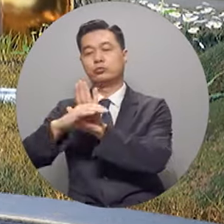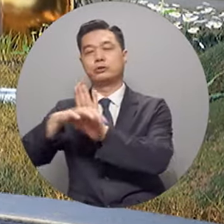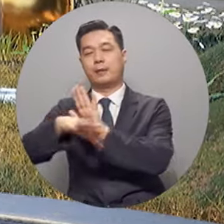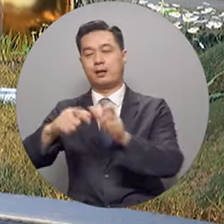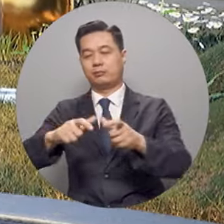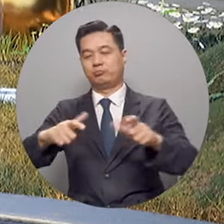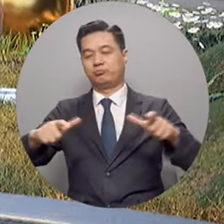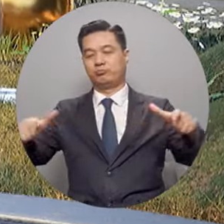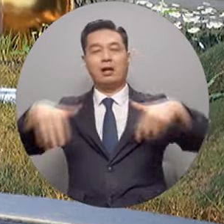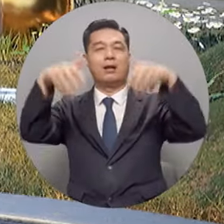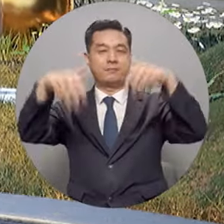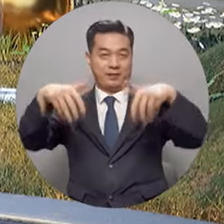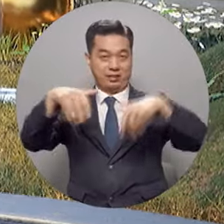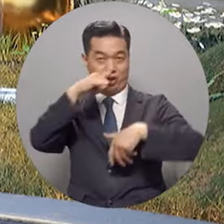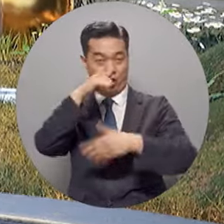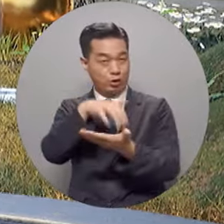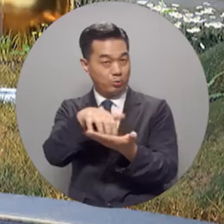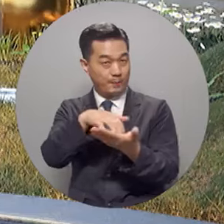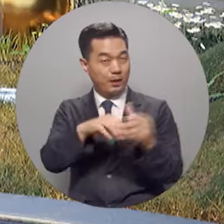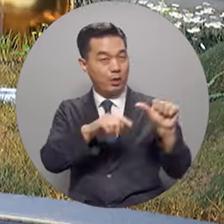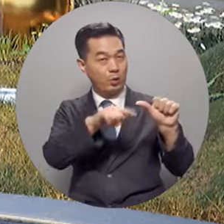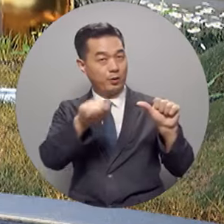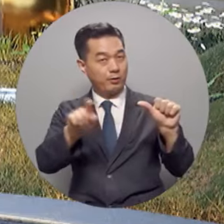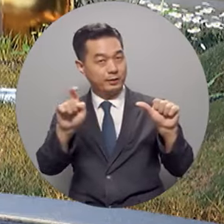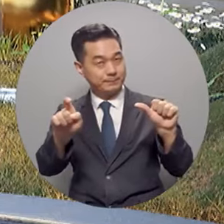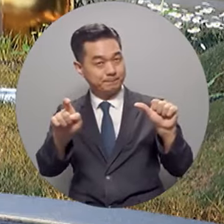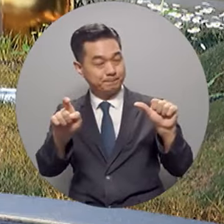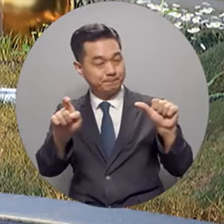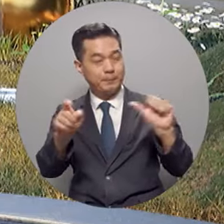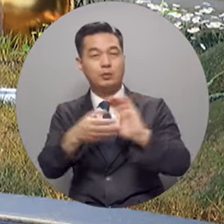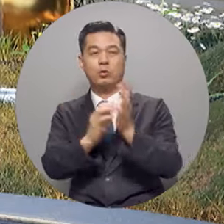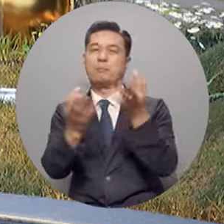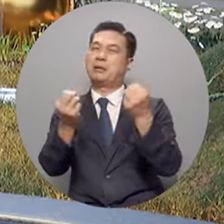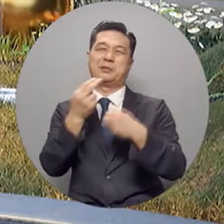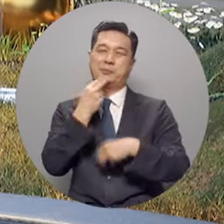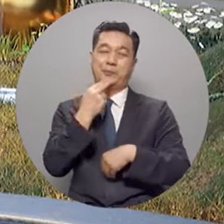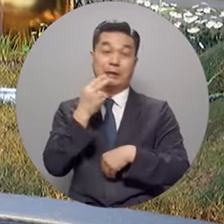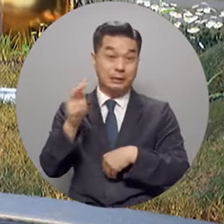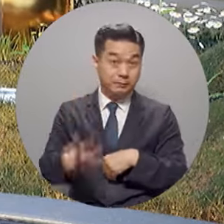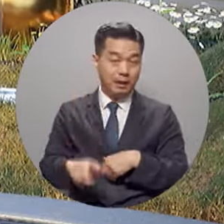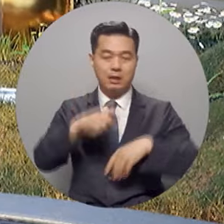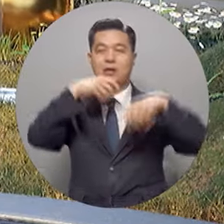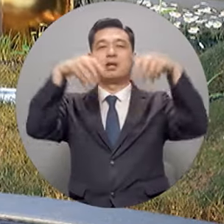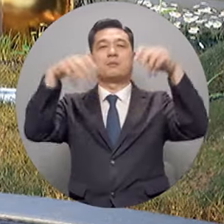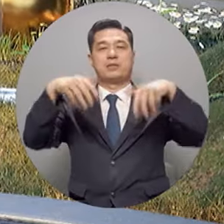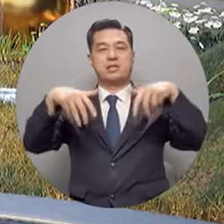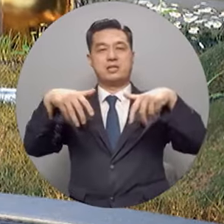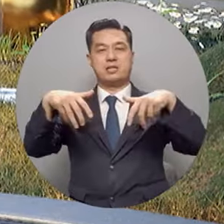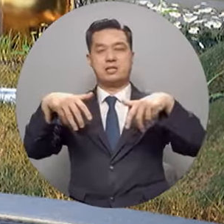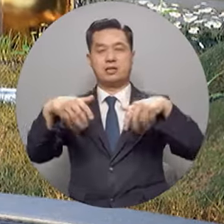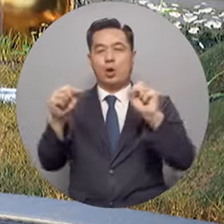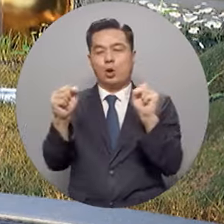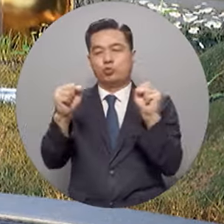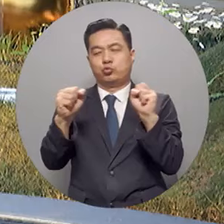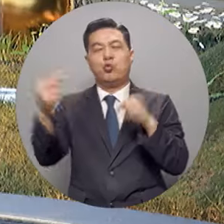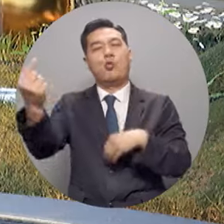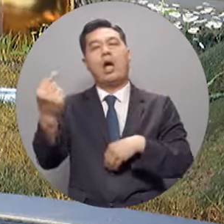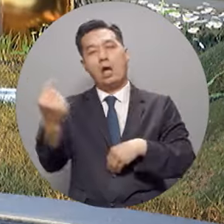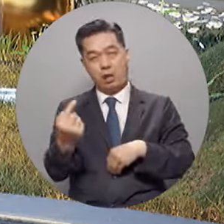확대되겠습니다. 예상 강우량은 5에서 10mm 안팎으로 많진 않습니다. 하지만 이 비가 강한 한기를 몰고